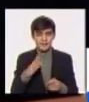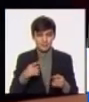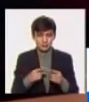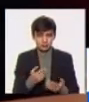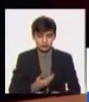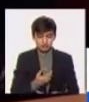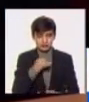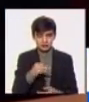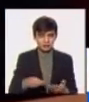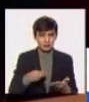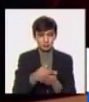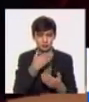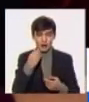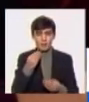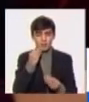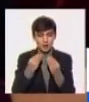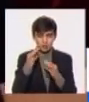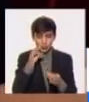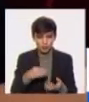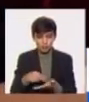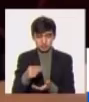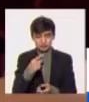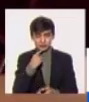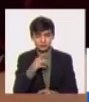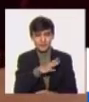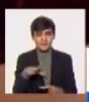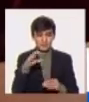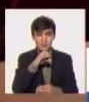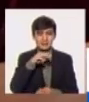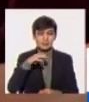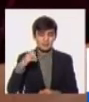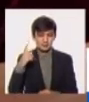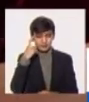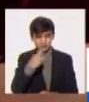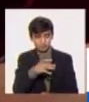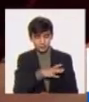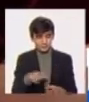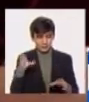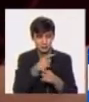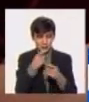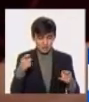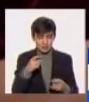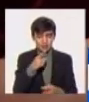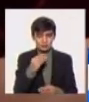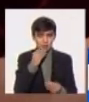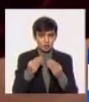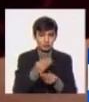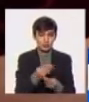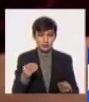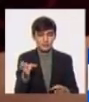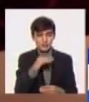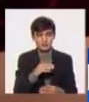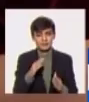платить людям, не то что продукты. А говорят, всем СМС приходит, выдают продукты. Все дети говорят сидеть